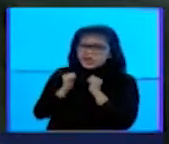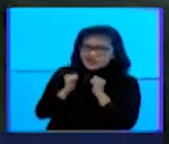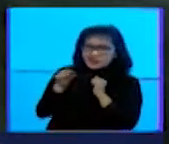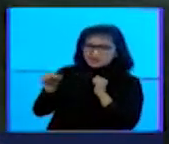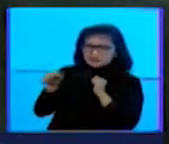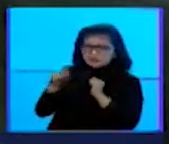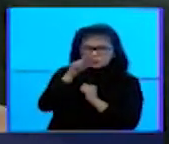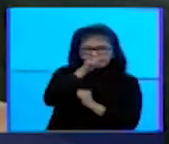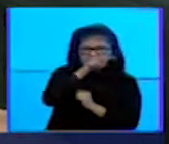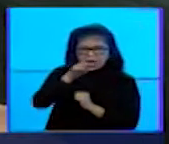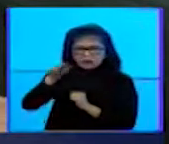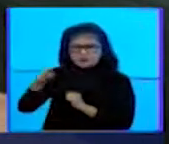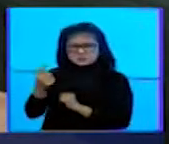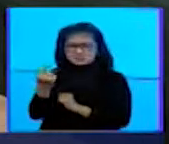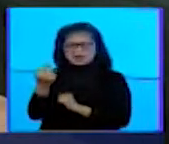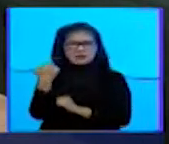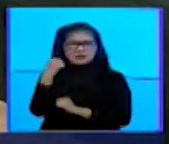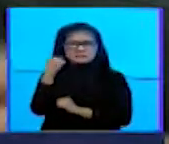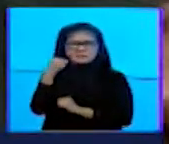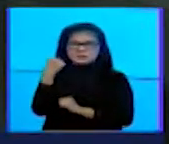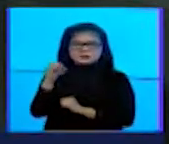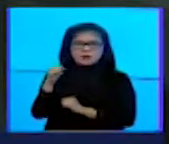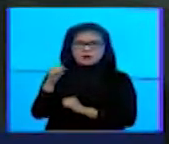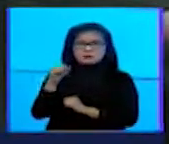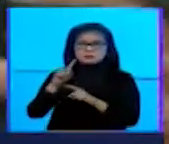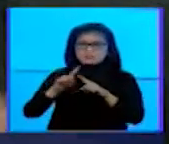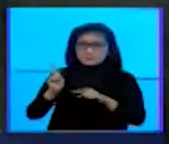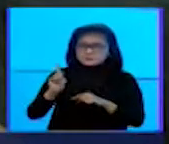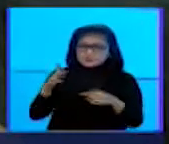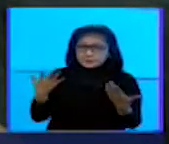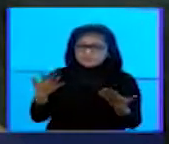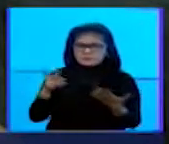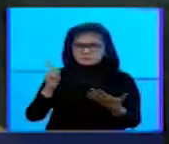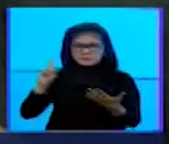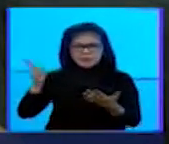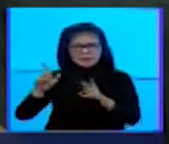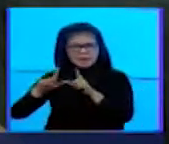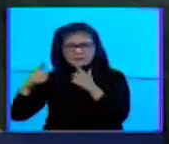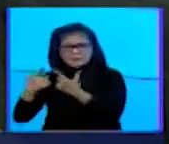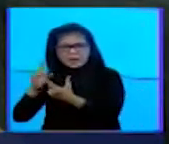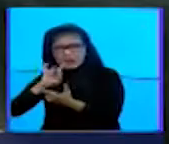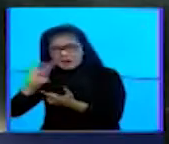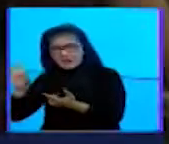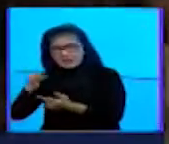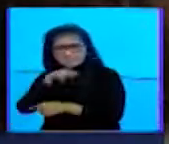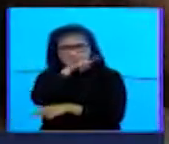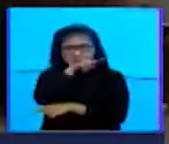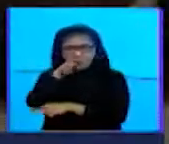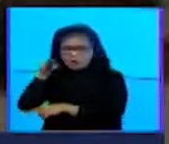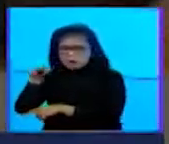pengawasan sendiri karena Kemhan tidak mengawasi sendiri. Ini adalah pengawasan dilakukan secara